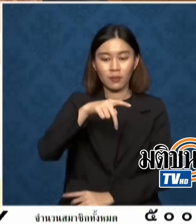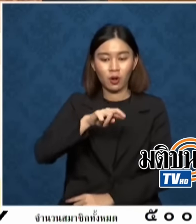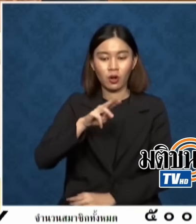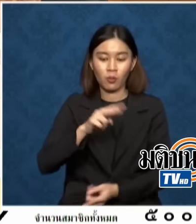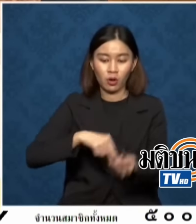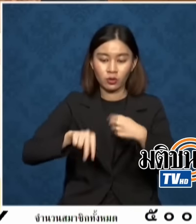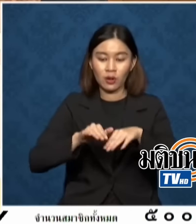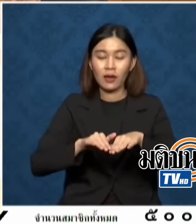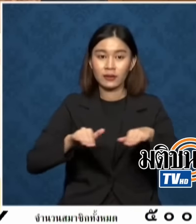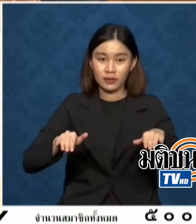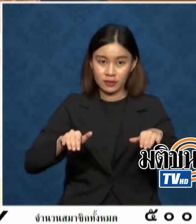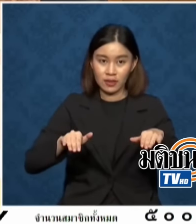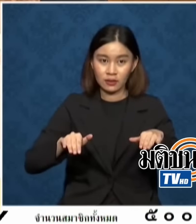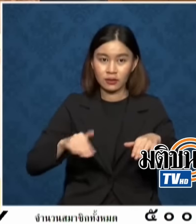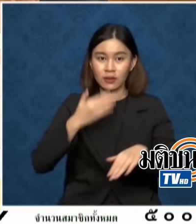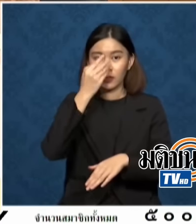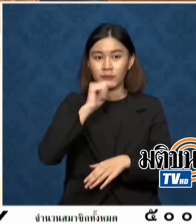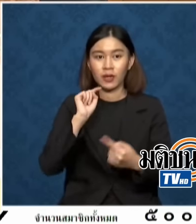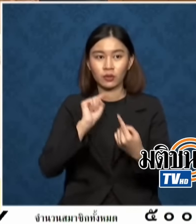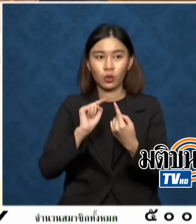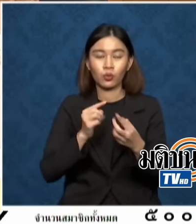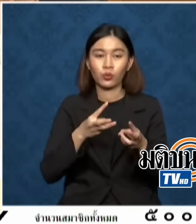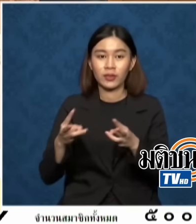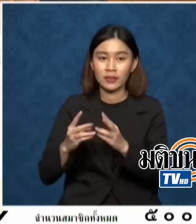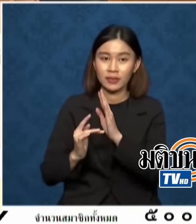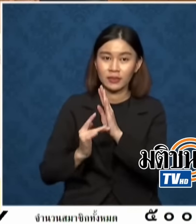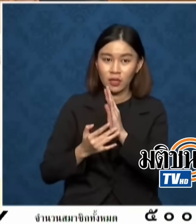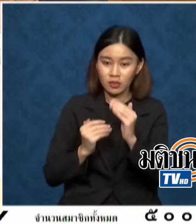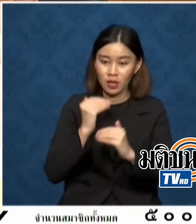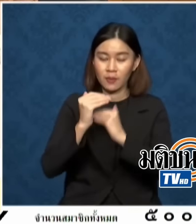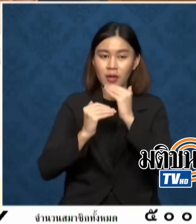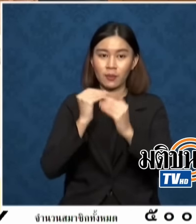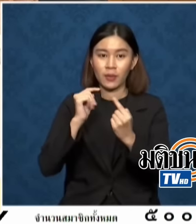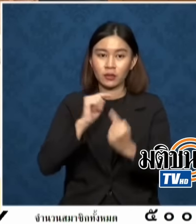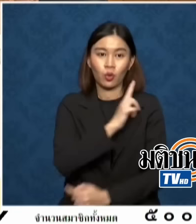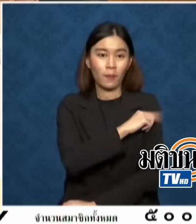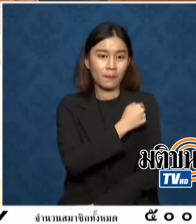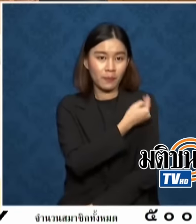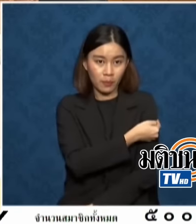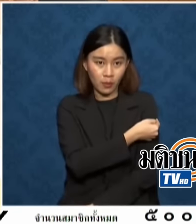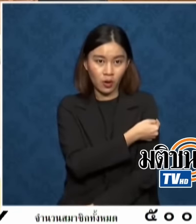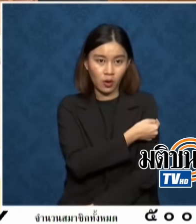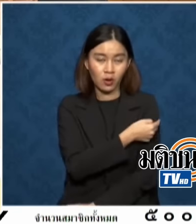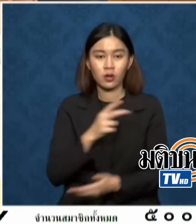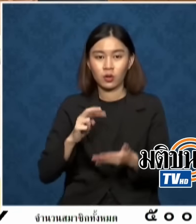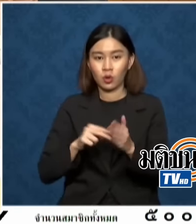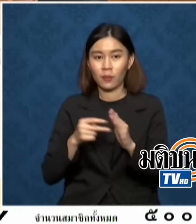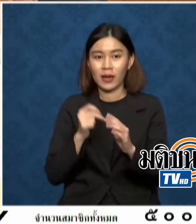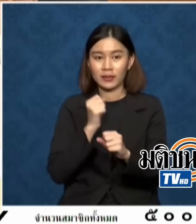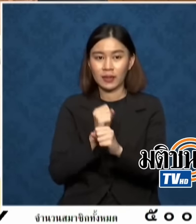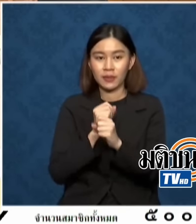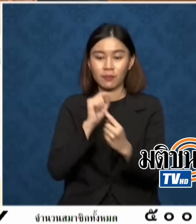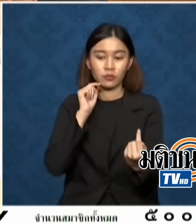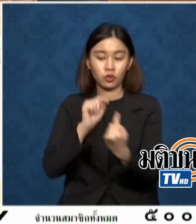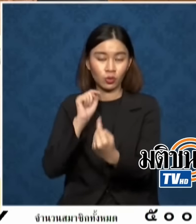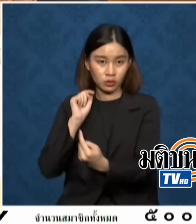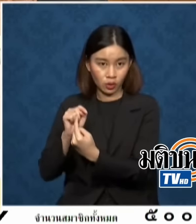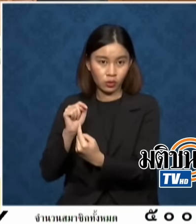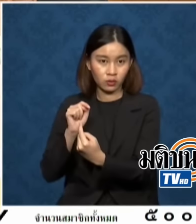ครองเด็กที่เกิดจากอาศัยเทคโนโลยีช่วยการเจริญพันธุ์ทางการแพทย์ ซึ่งจะเป็นการดำเนินการที่ตรงจุด